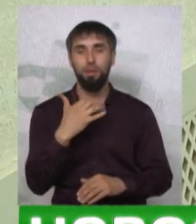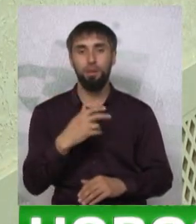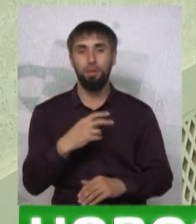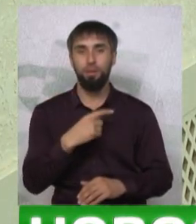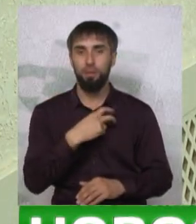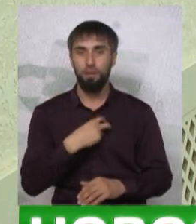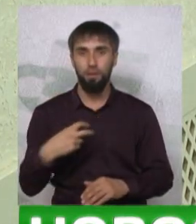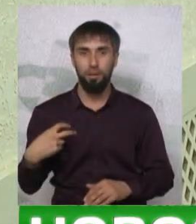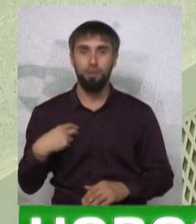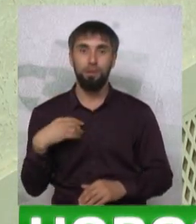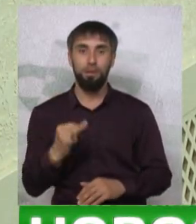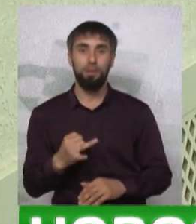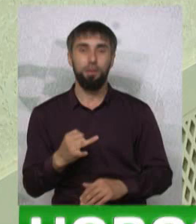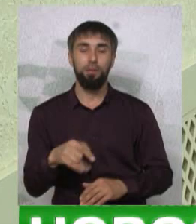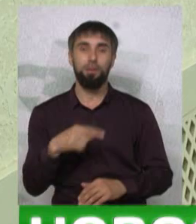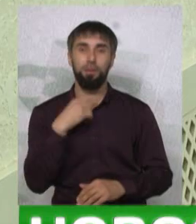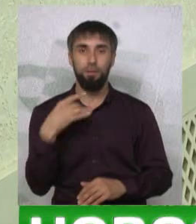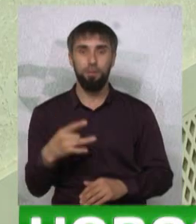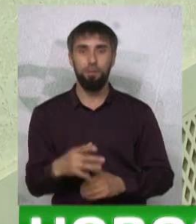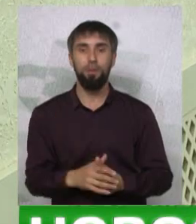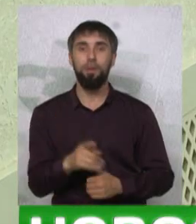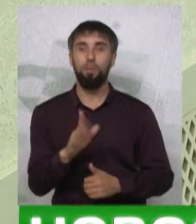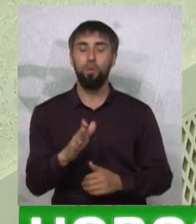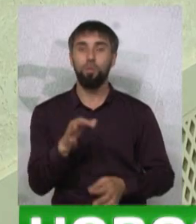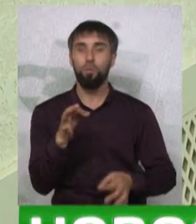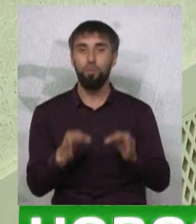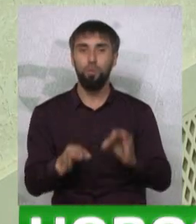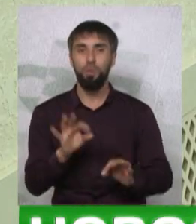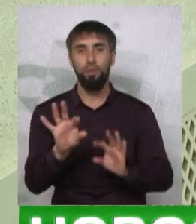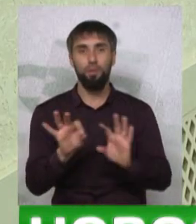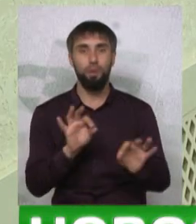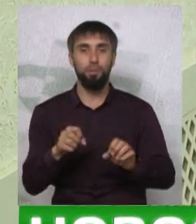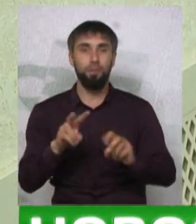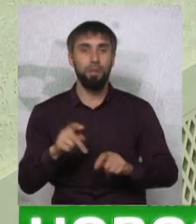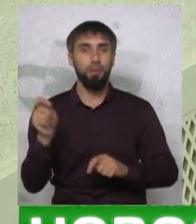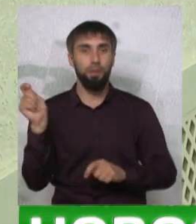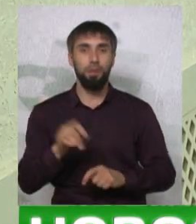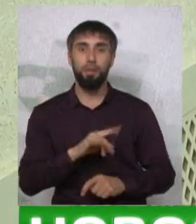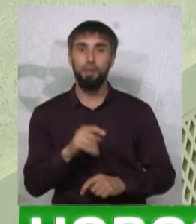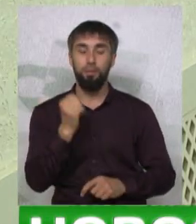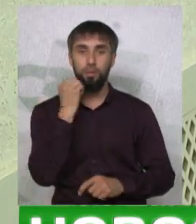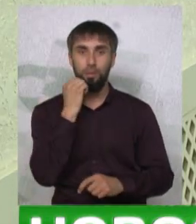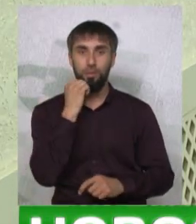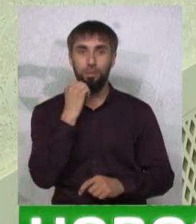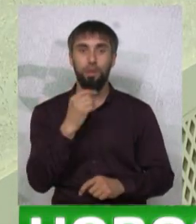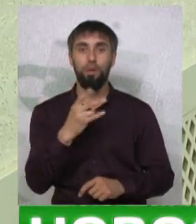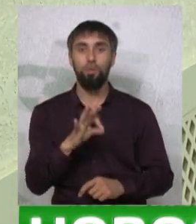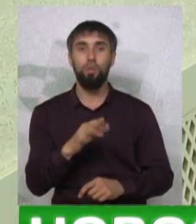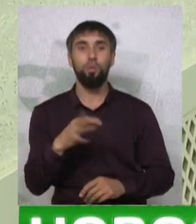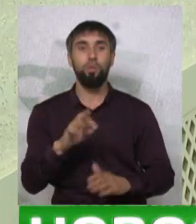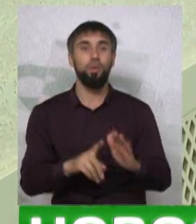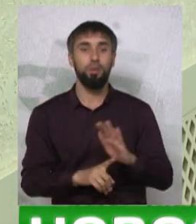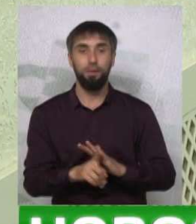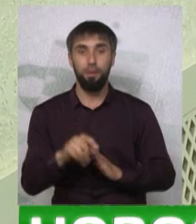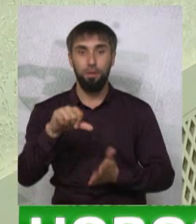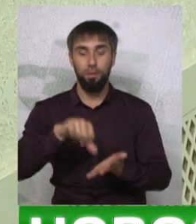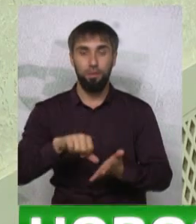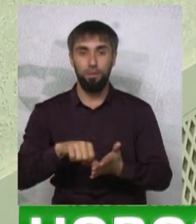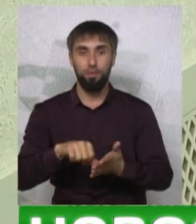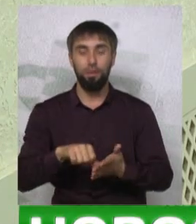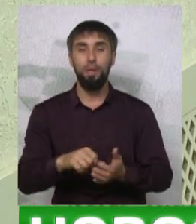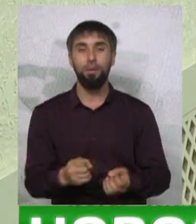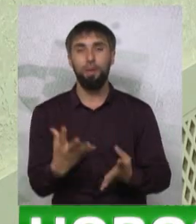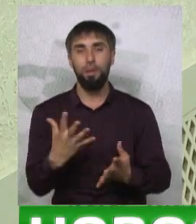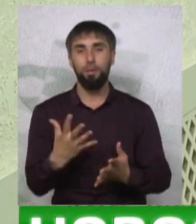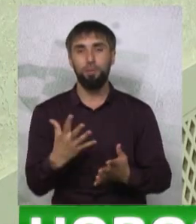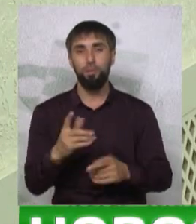Ингушетии. Оценивать номера участников будут члены жюри, которые специально прилетели сюда из Москвы. Но перед самым выступлением конкурсантов